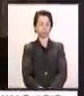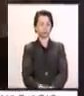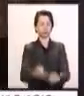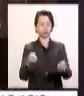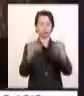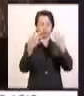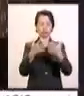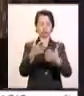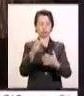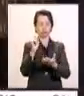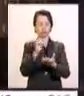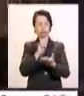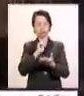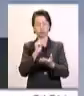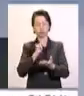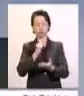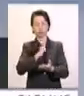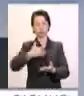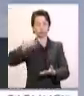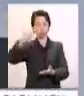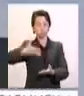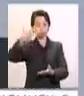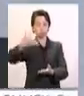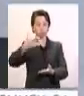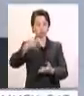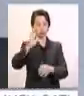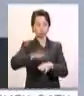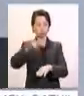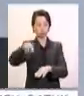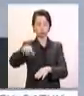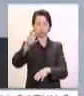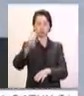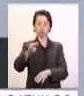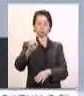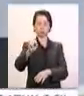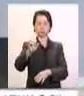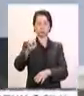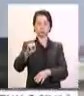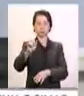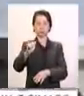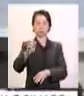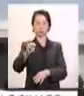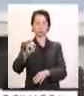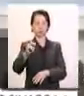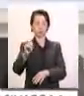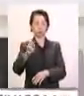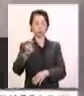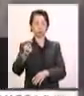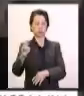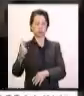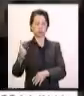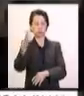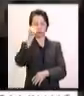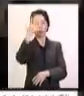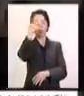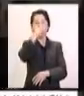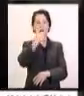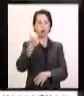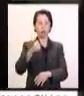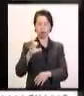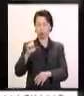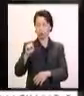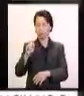Ramai penyajak dan ahli sejarah dahulu menggelarkan Samarkand sebagai Rom Timur kerana keindahannya.